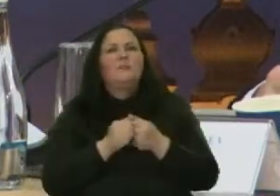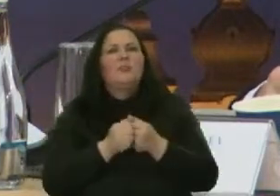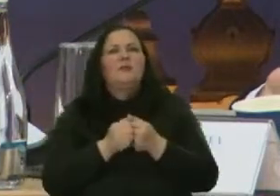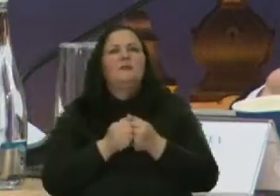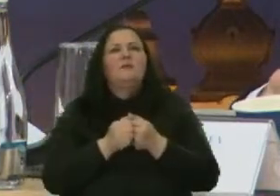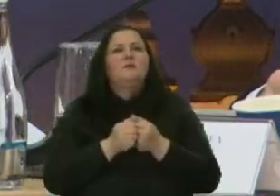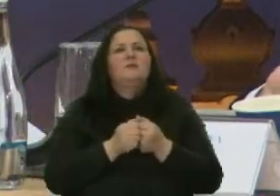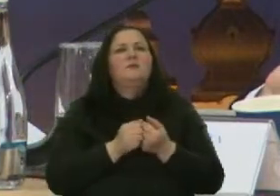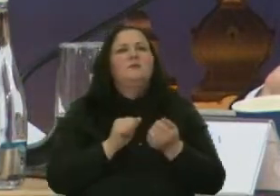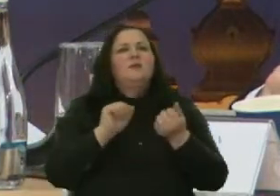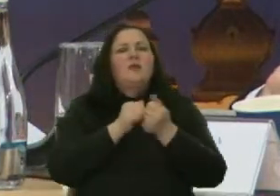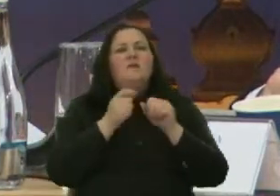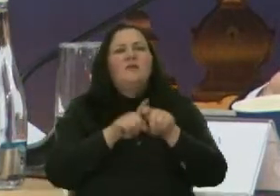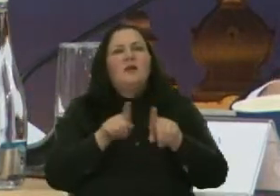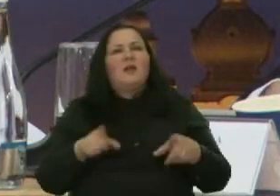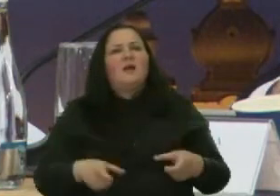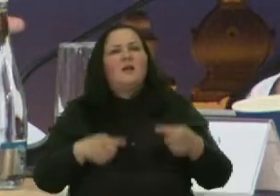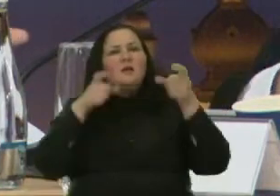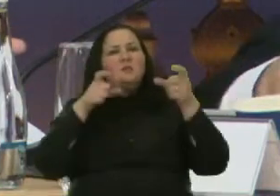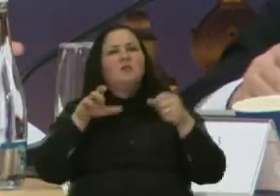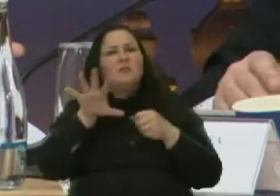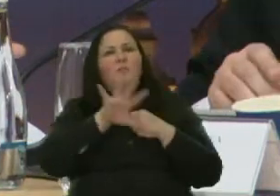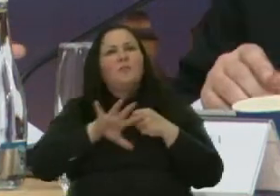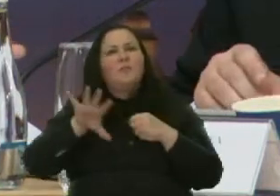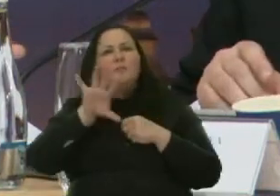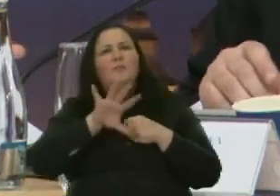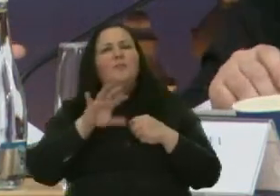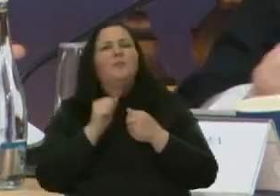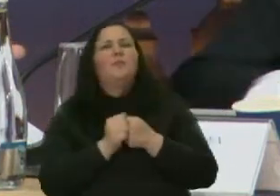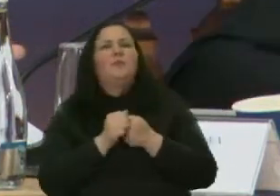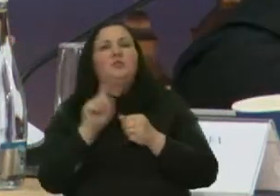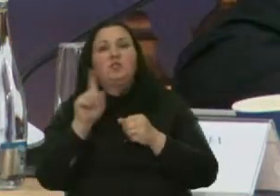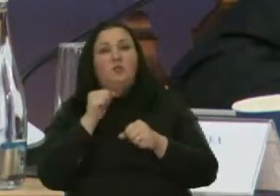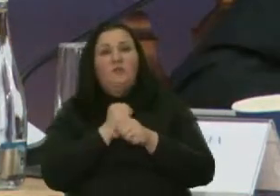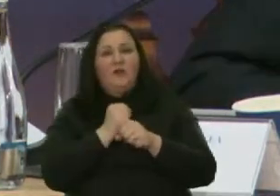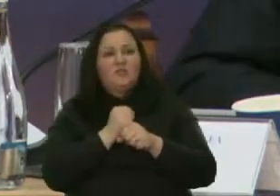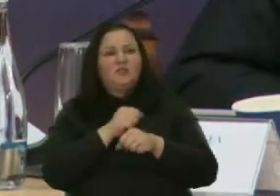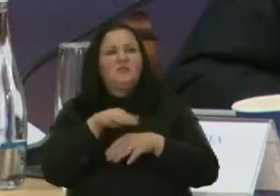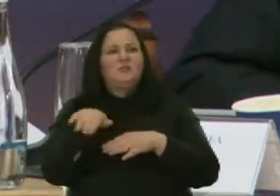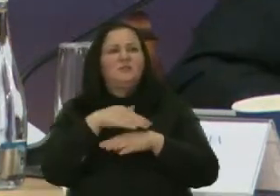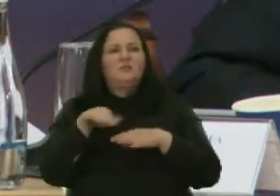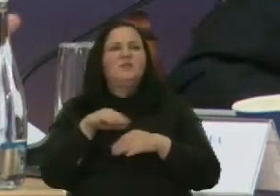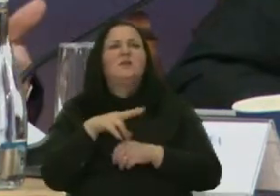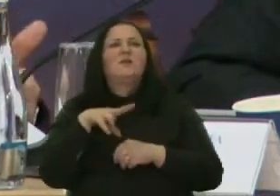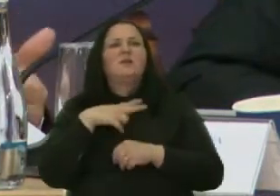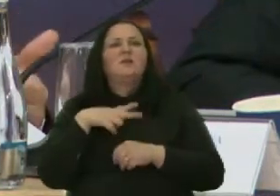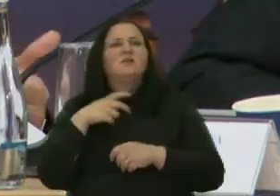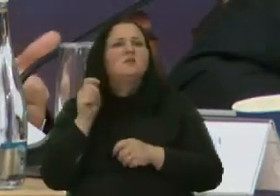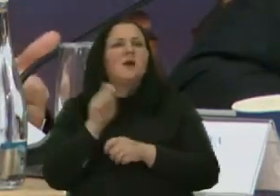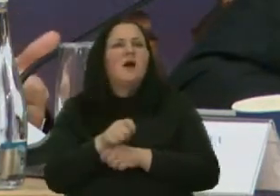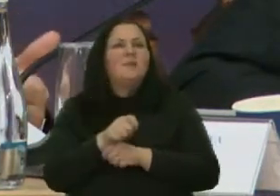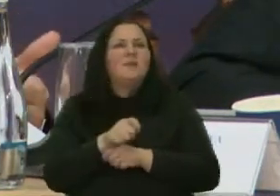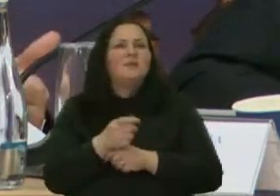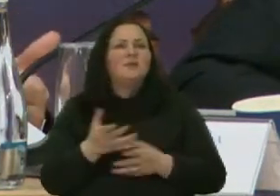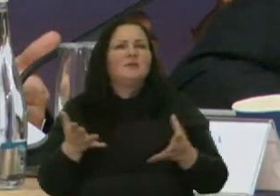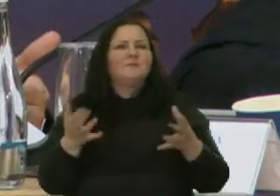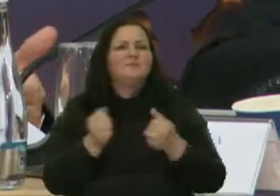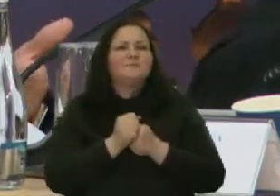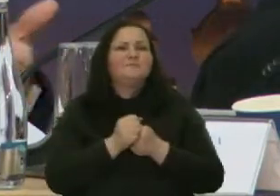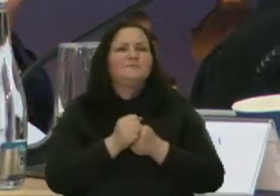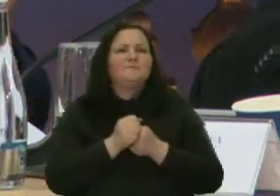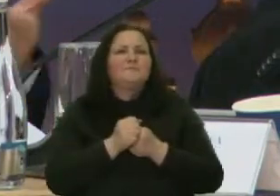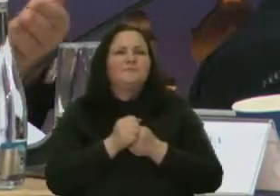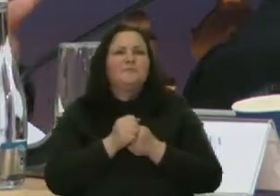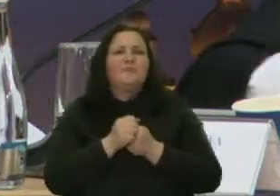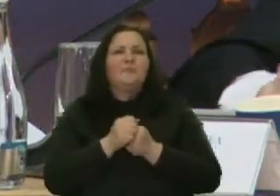și asfaltează strada să fie sancționat n am cadrul legal pentru așa ceva pentru clădiri avem pentru cei care nu și re abilitează